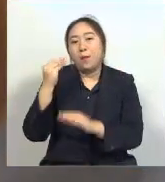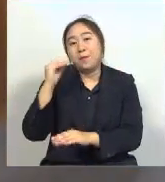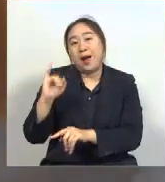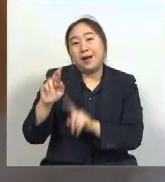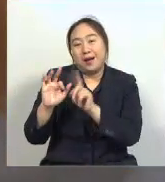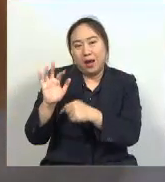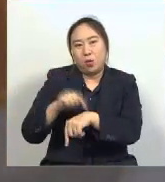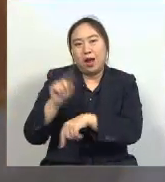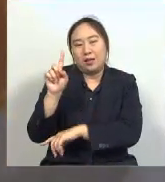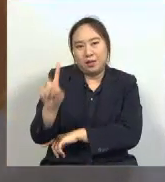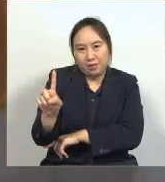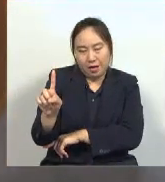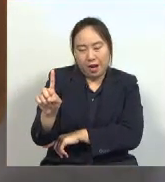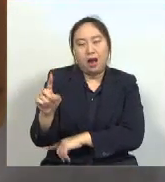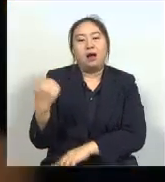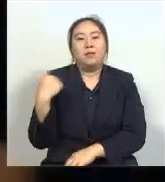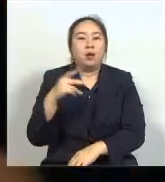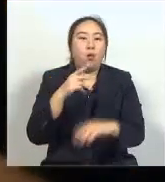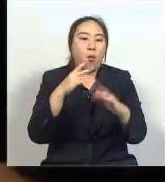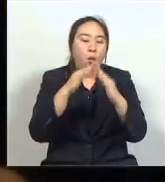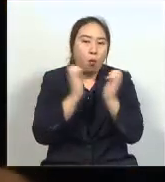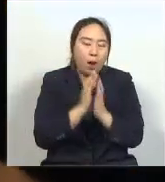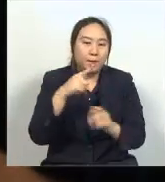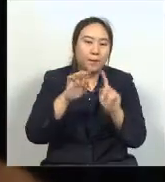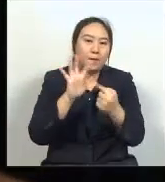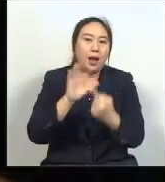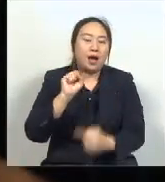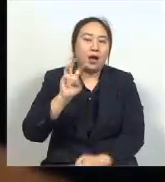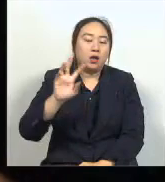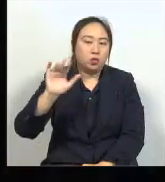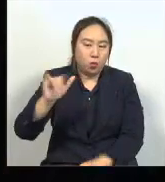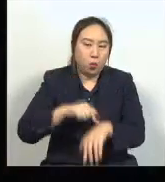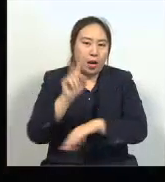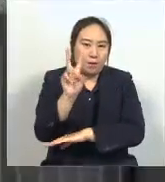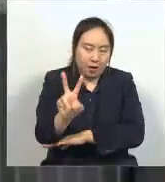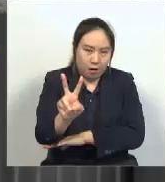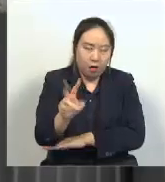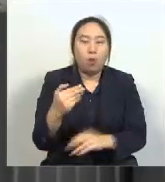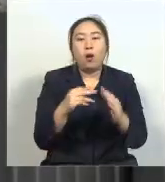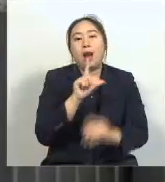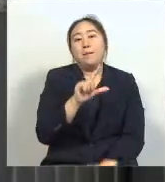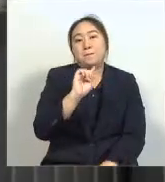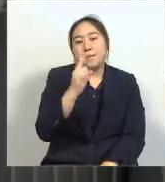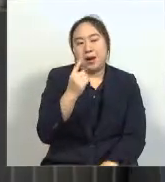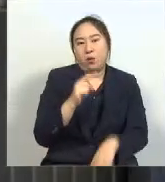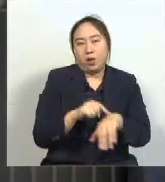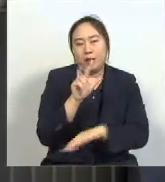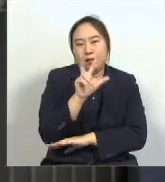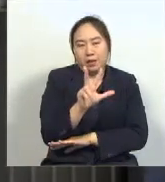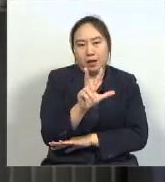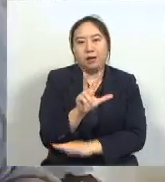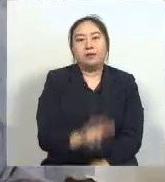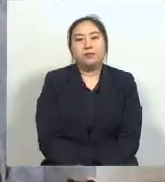กาวัดป่าสวย1ศพค่ะเริ่มในเวลา14นาฬิกาและวัดลำใหม่1ศพเริ่มในเวลา15นาฬิก